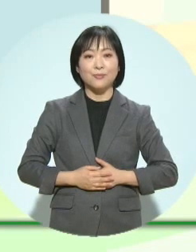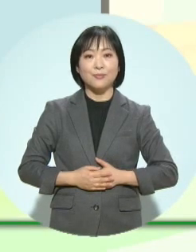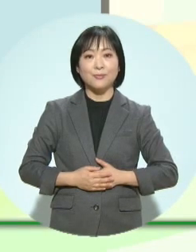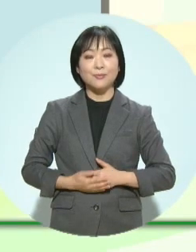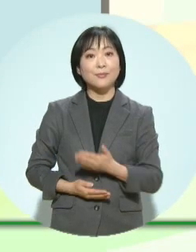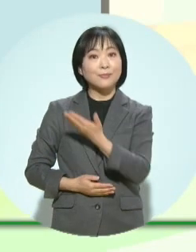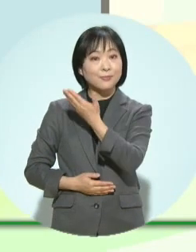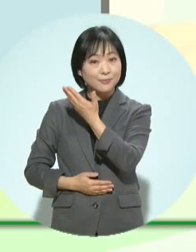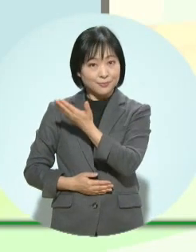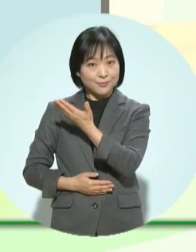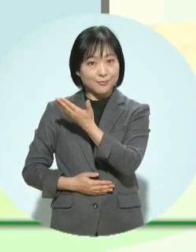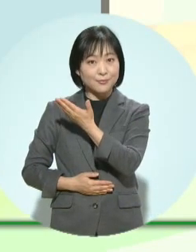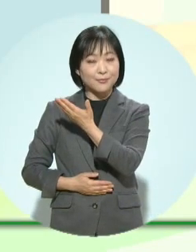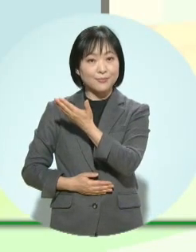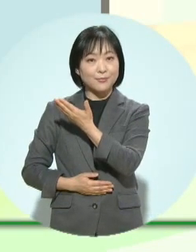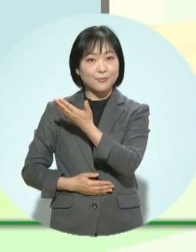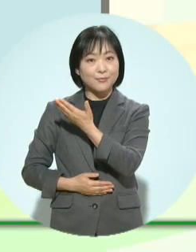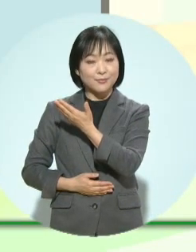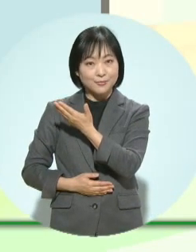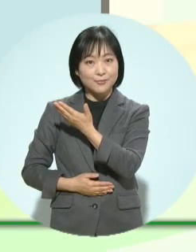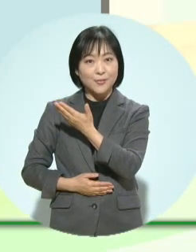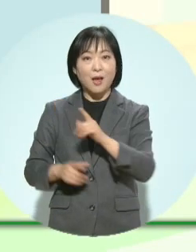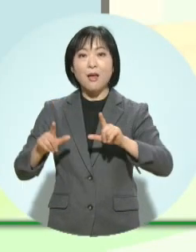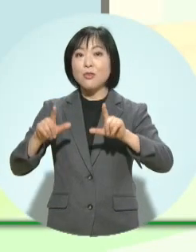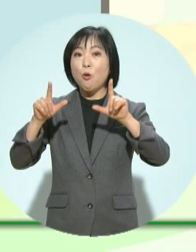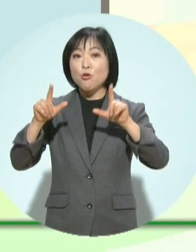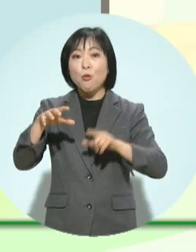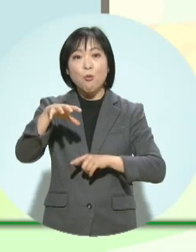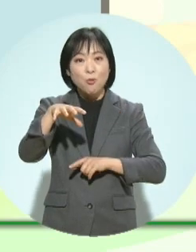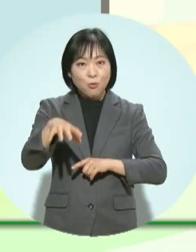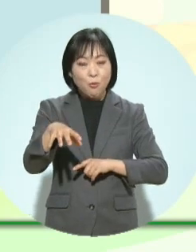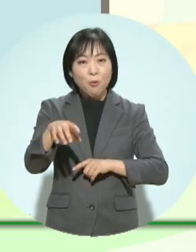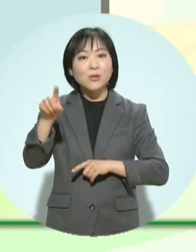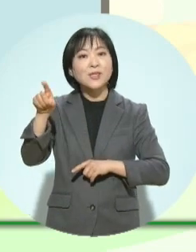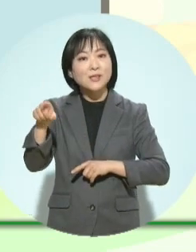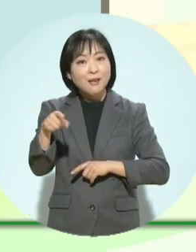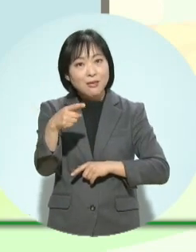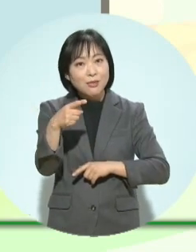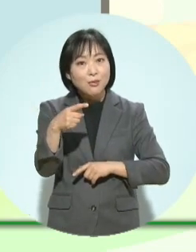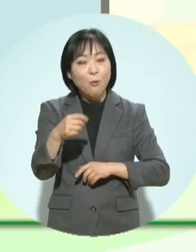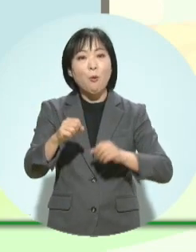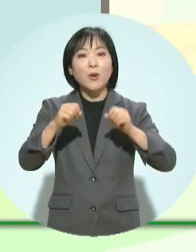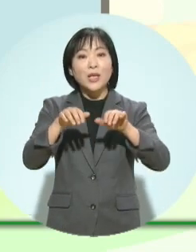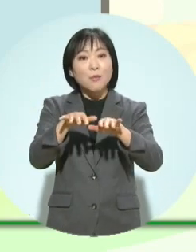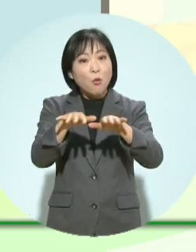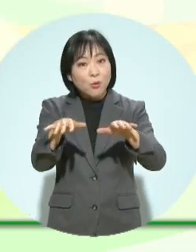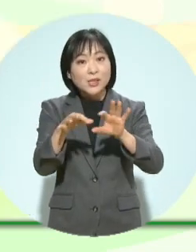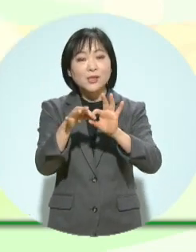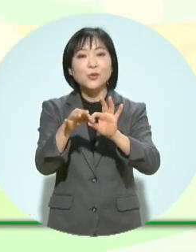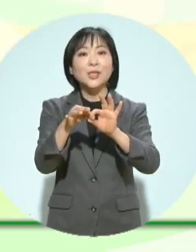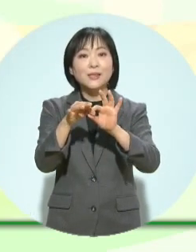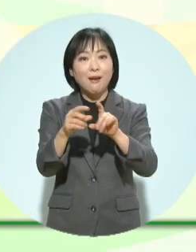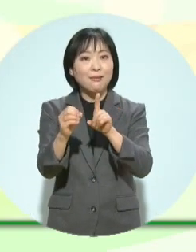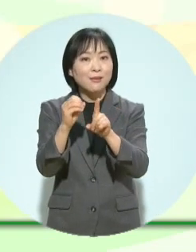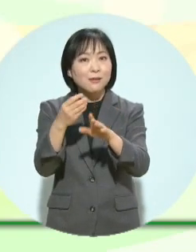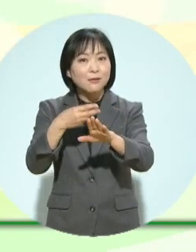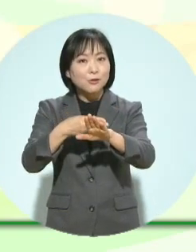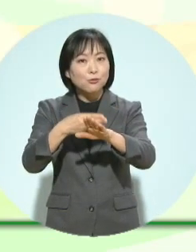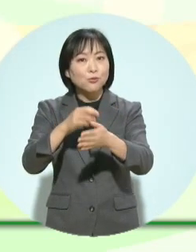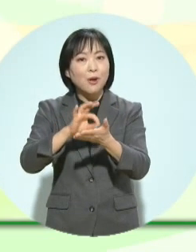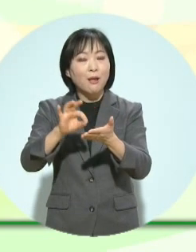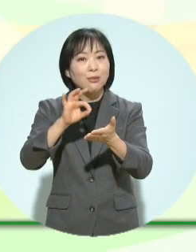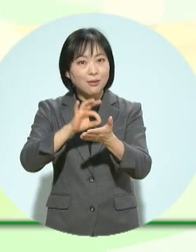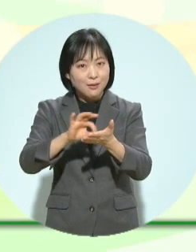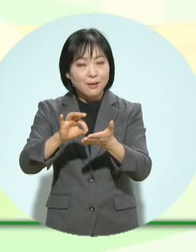東京自然生き物展は東京の自然と生息する生き物についてデジタル技術を活用